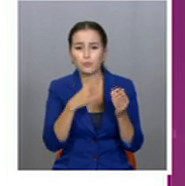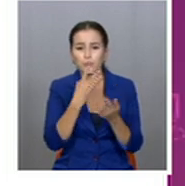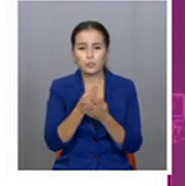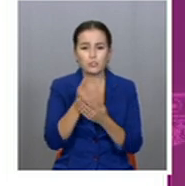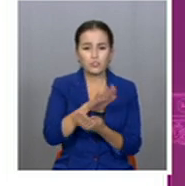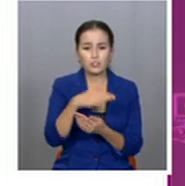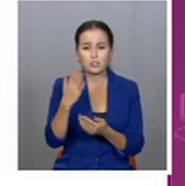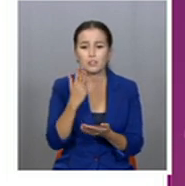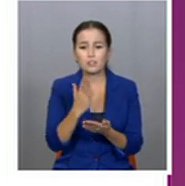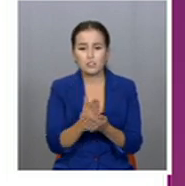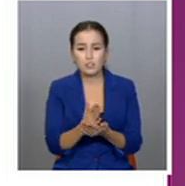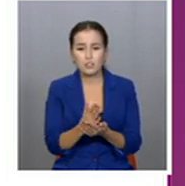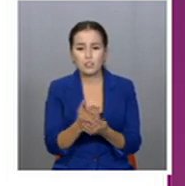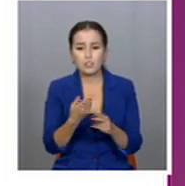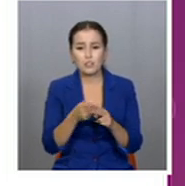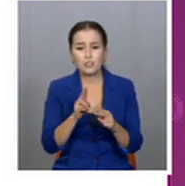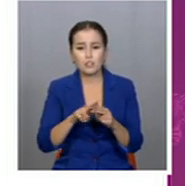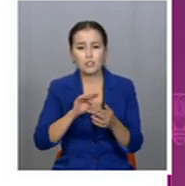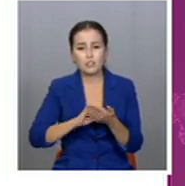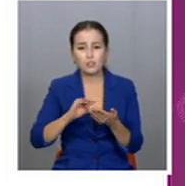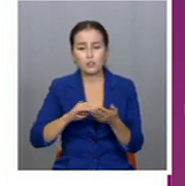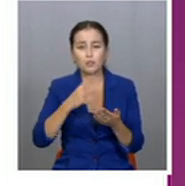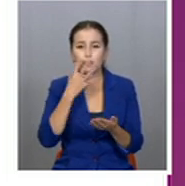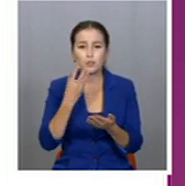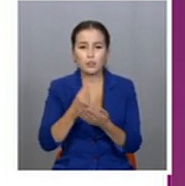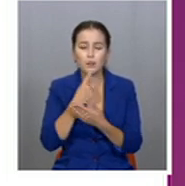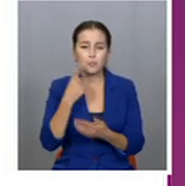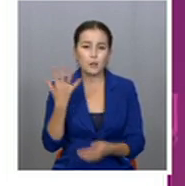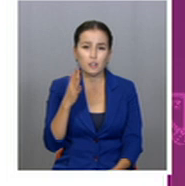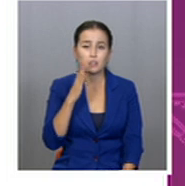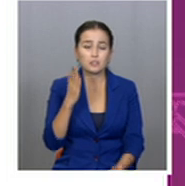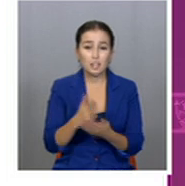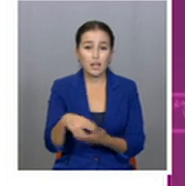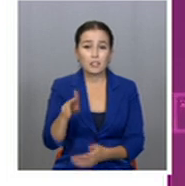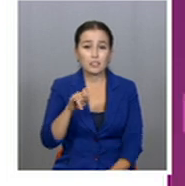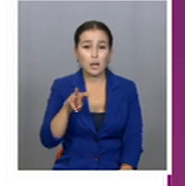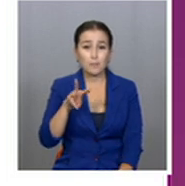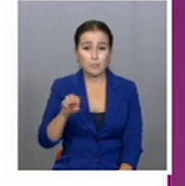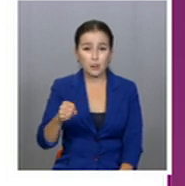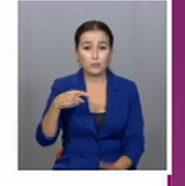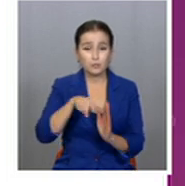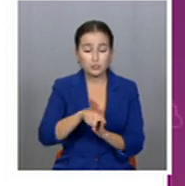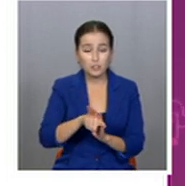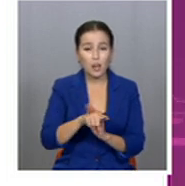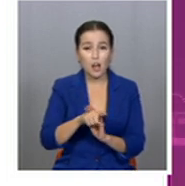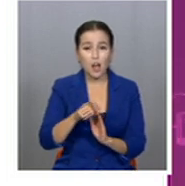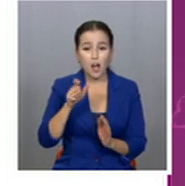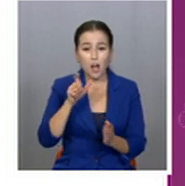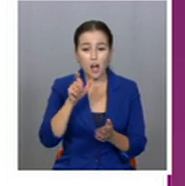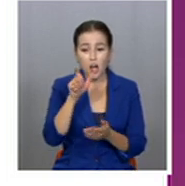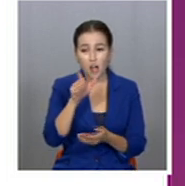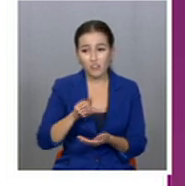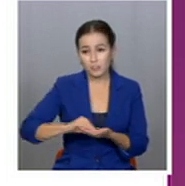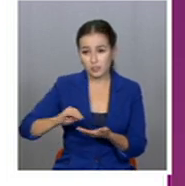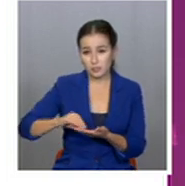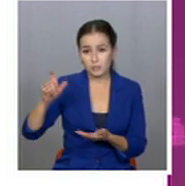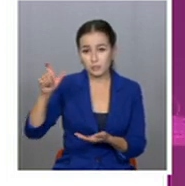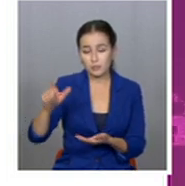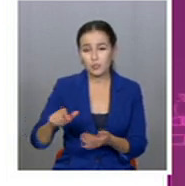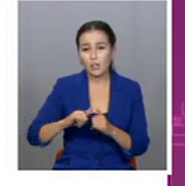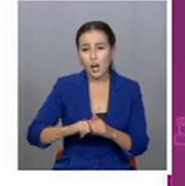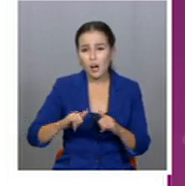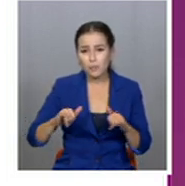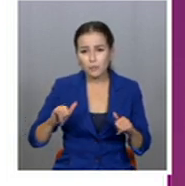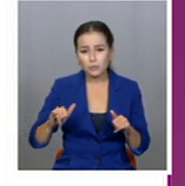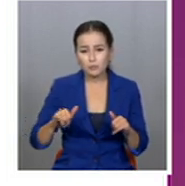автор оқиғаны баяндаушы болады. Ал драмалық шығармада автор оқиғаның даму барысынан мүлде